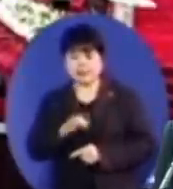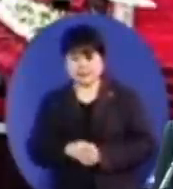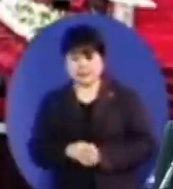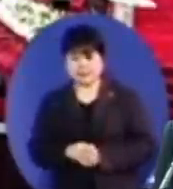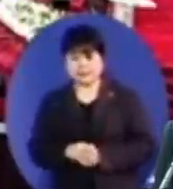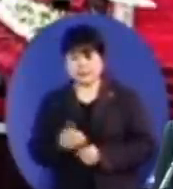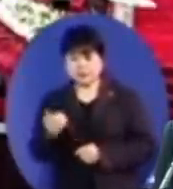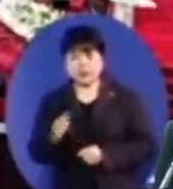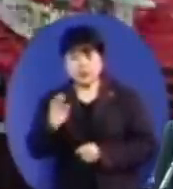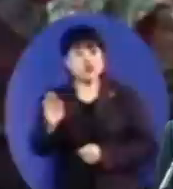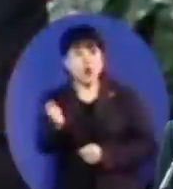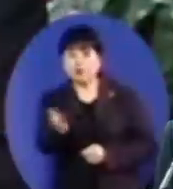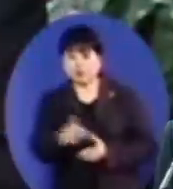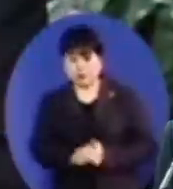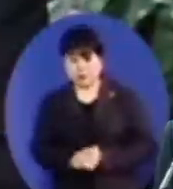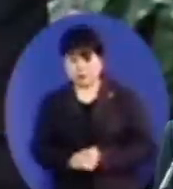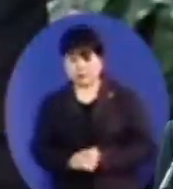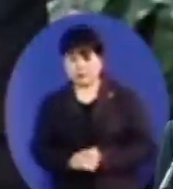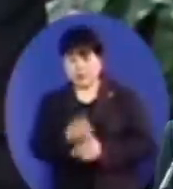없습니다.